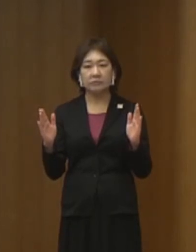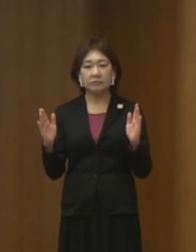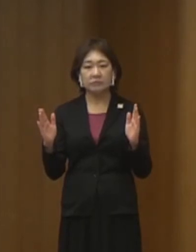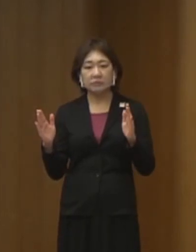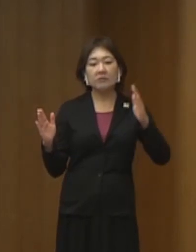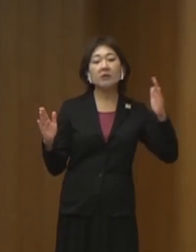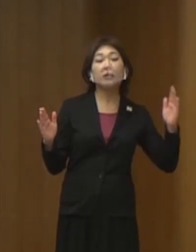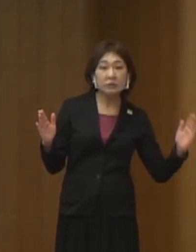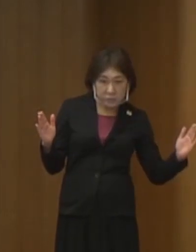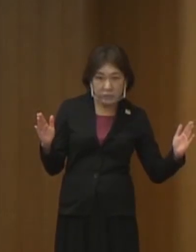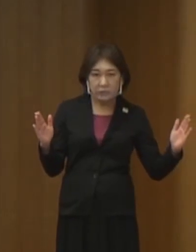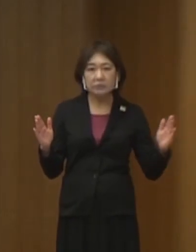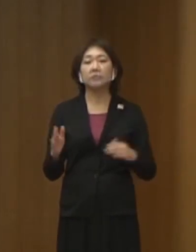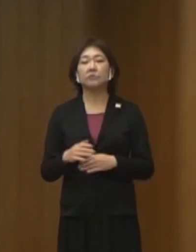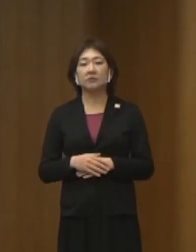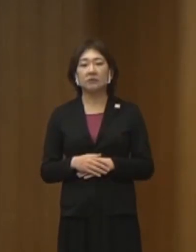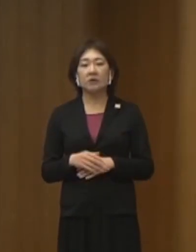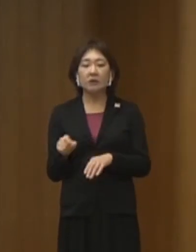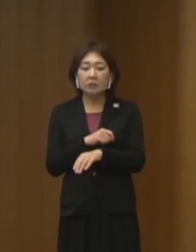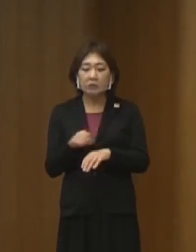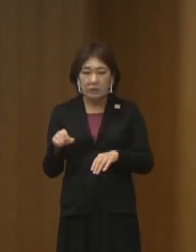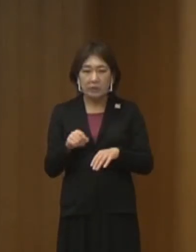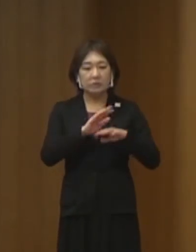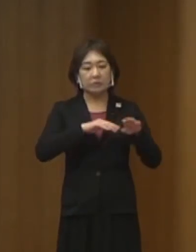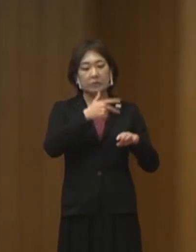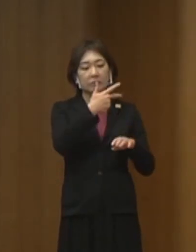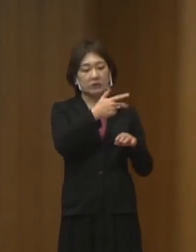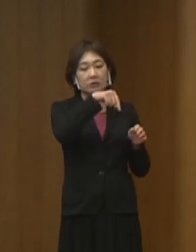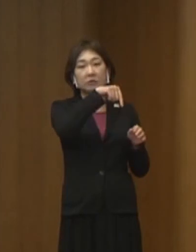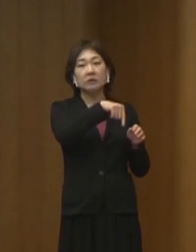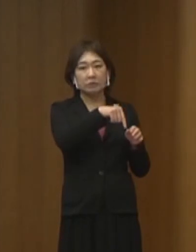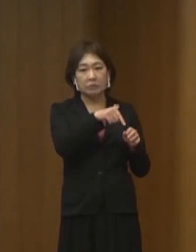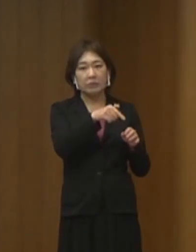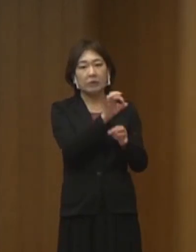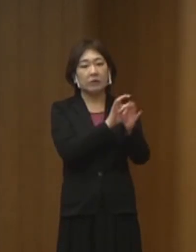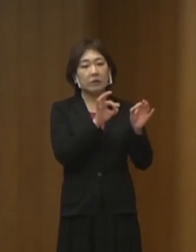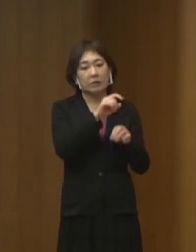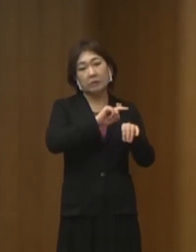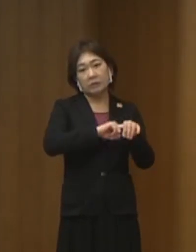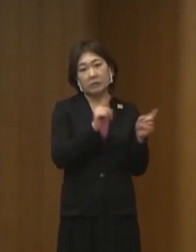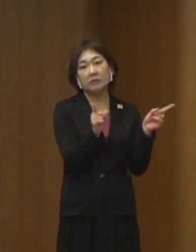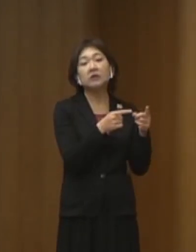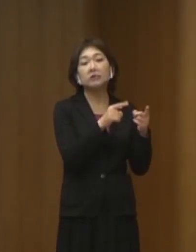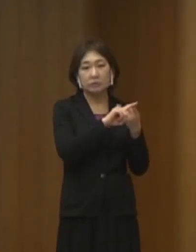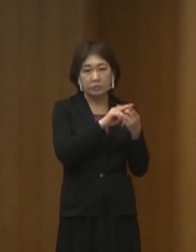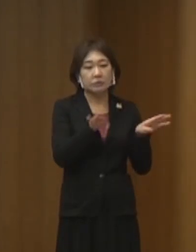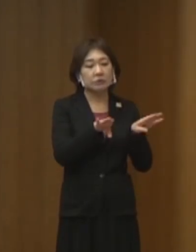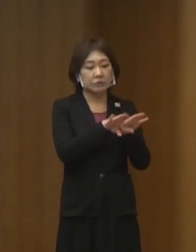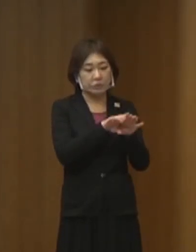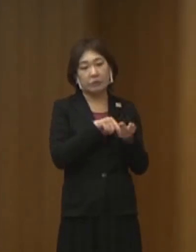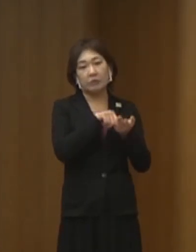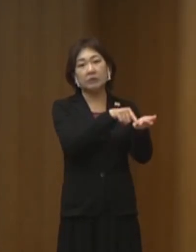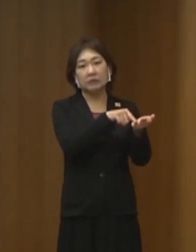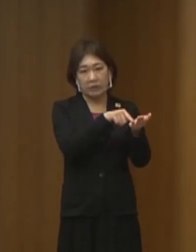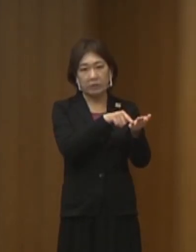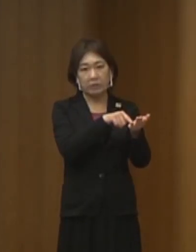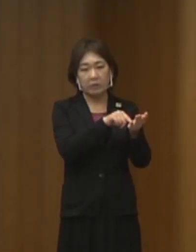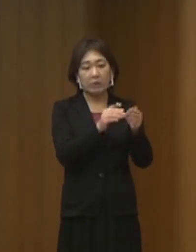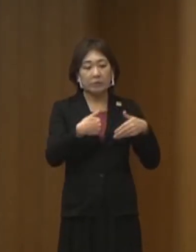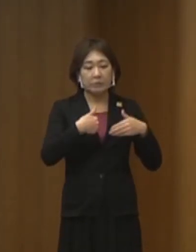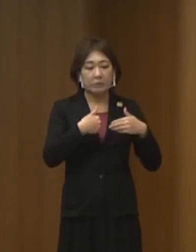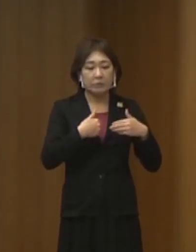約1ヶ月間延長をし、特に札幌市における営業時間の短縮、休業要請、不要不急